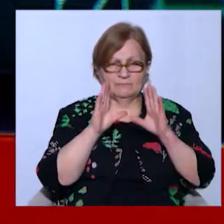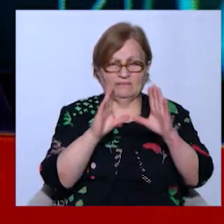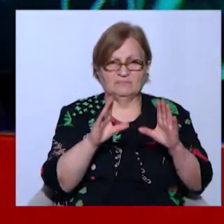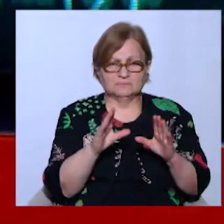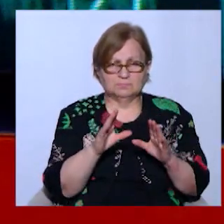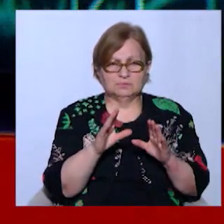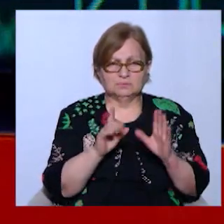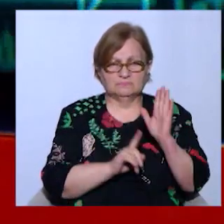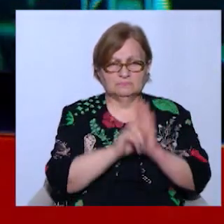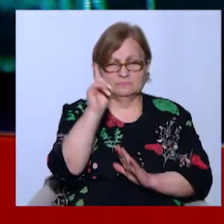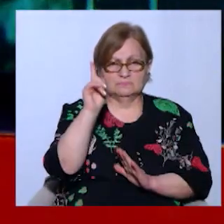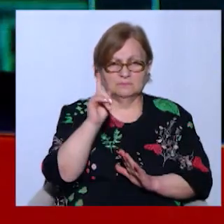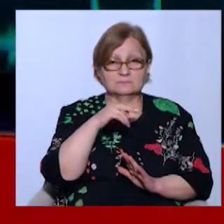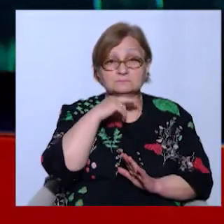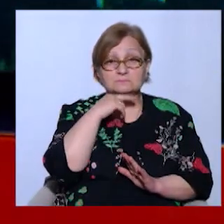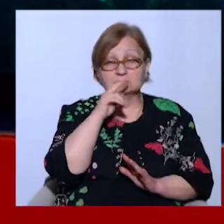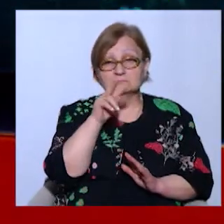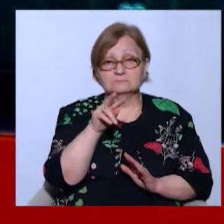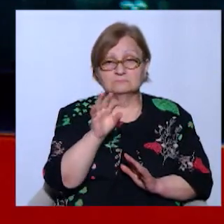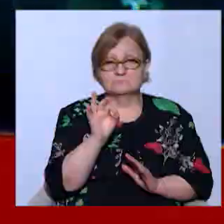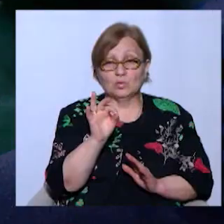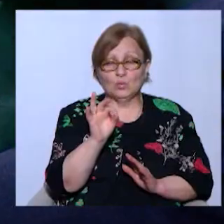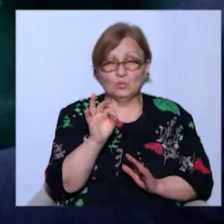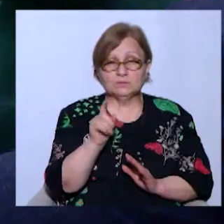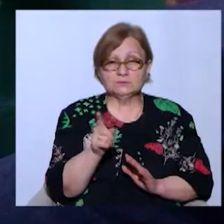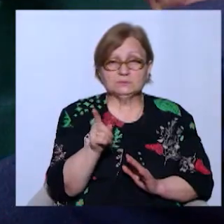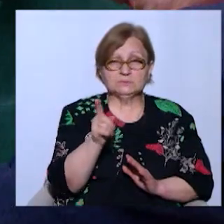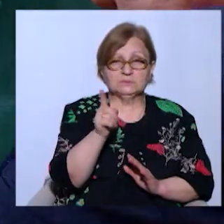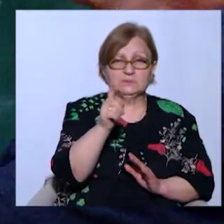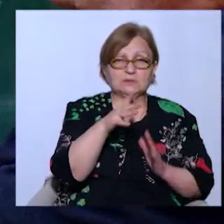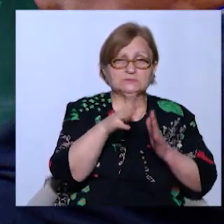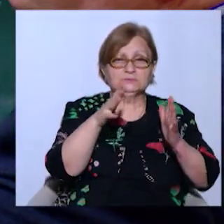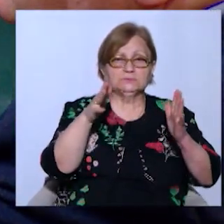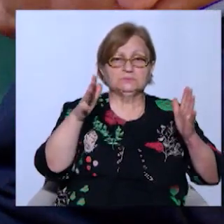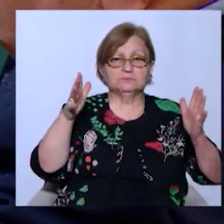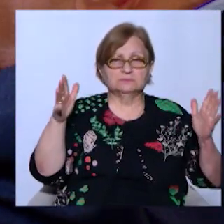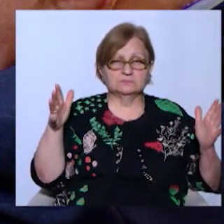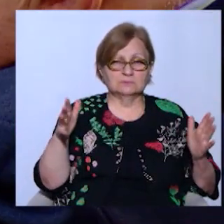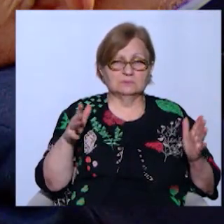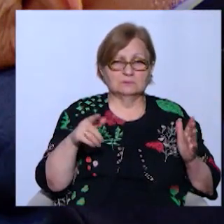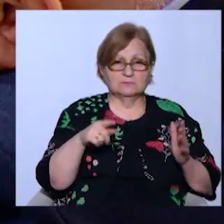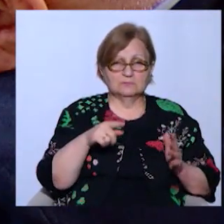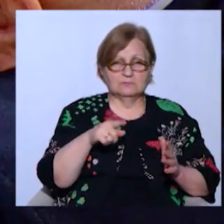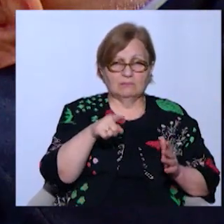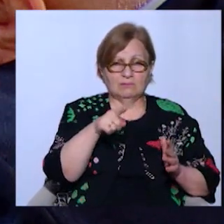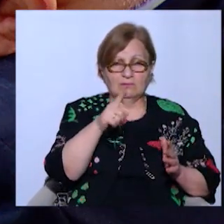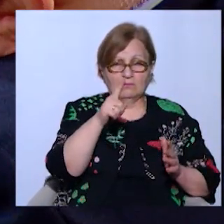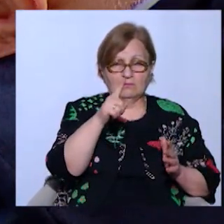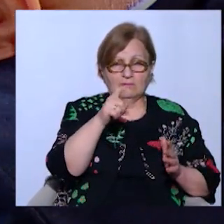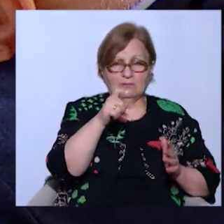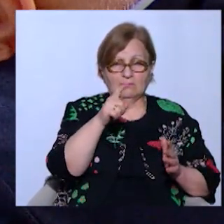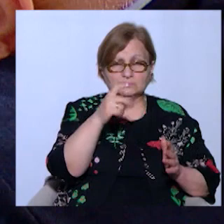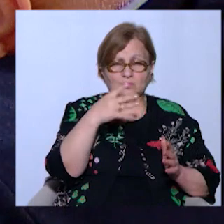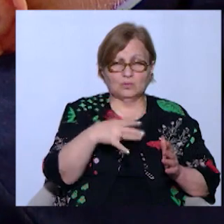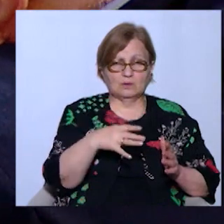ვიწყებ ყურებას 0-დან. იზრდება, იზრდება, იზრდება, იზრდება და აი 140 არის აგერ,